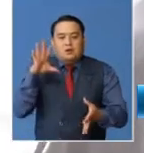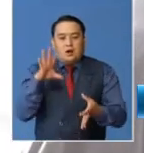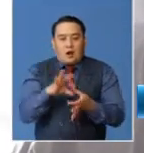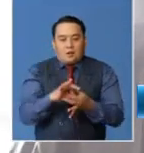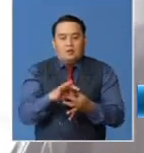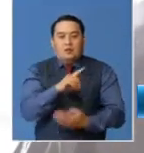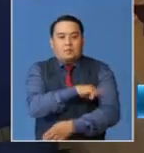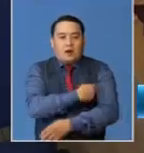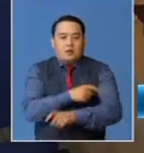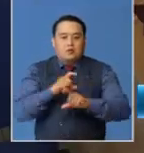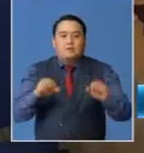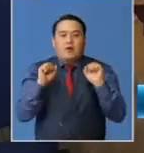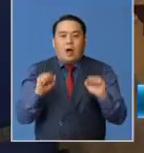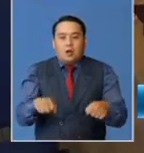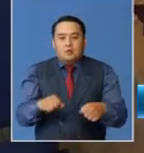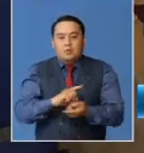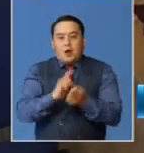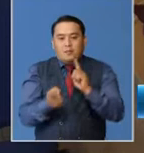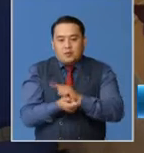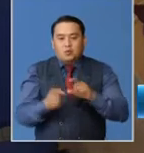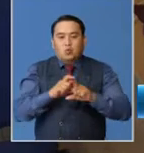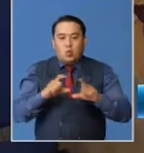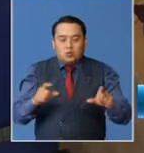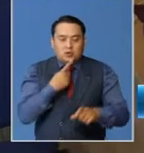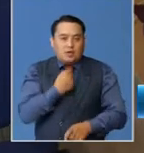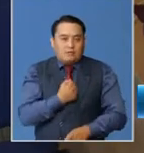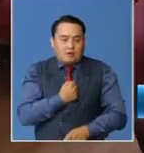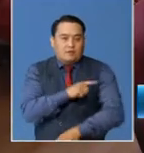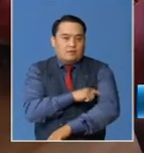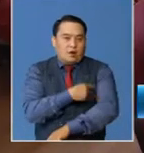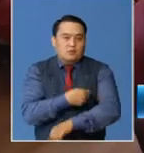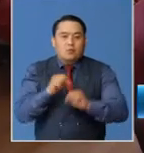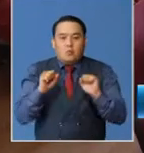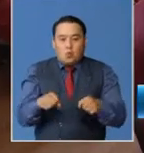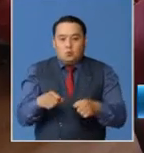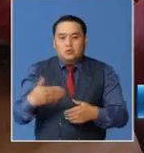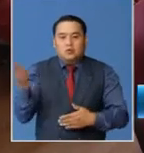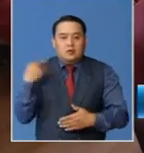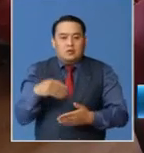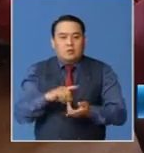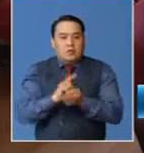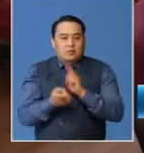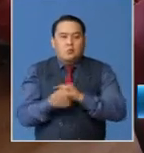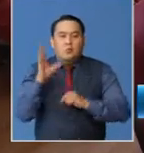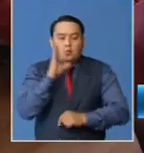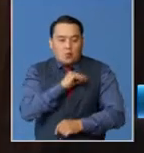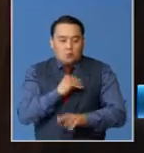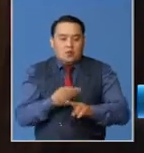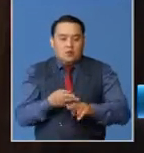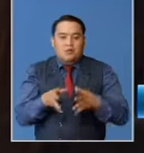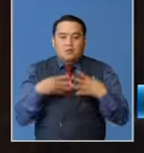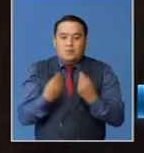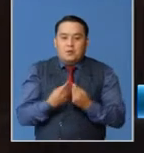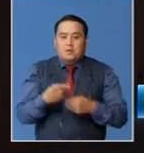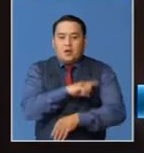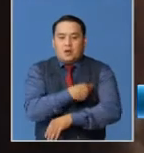того, чтобы у граждан была возможность поменять учреждение здравоохранения, если прежнее их не устраивает. Для реализации принципов семейной